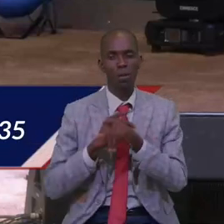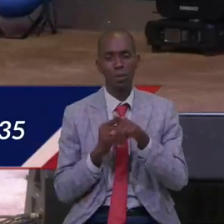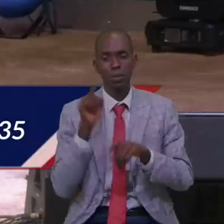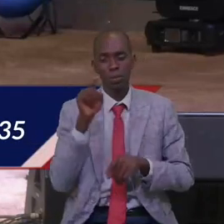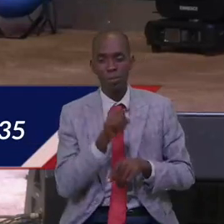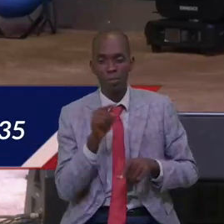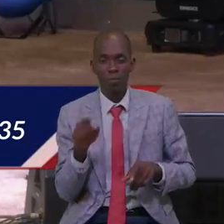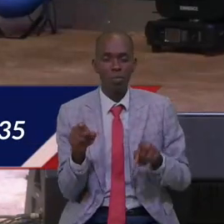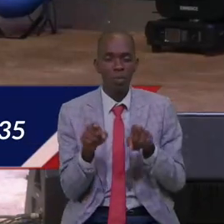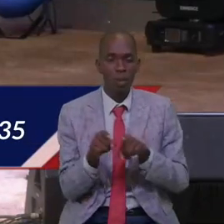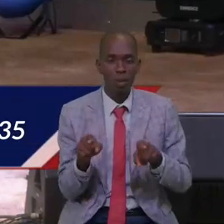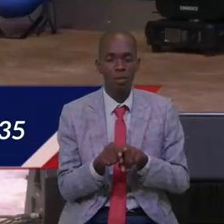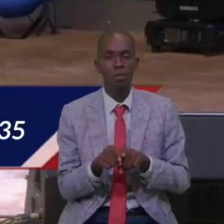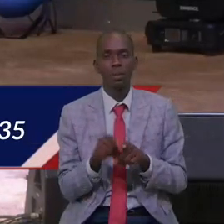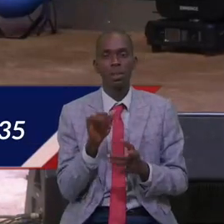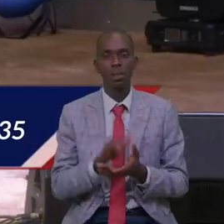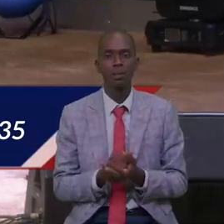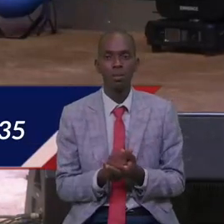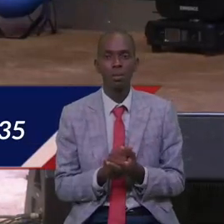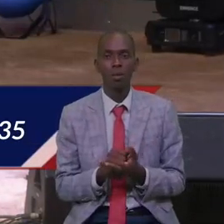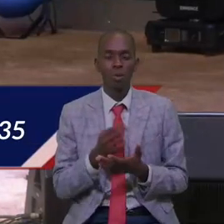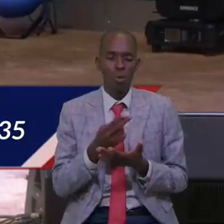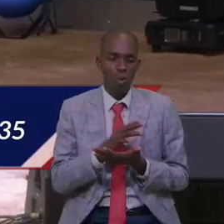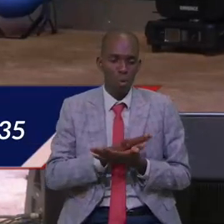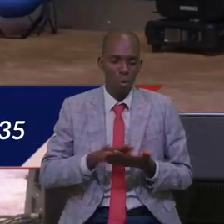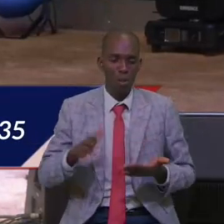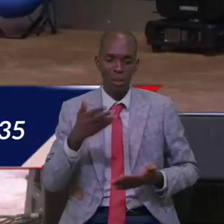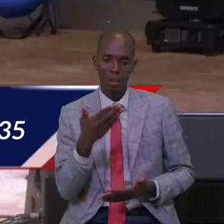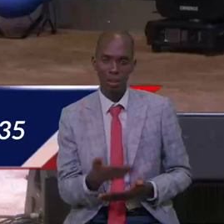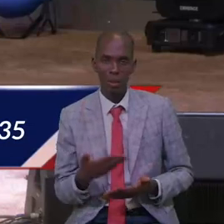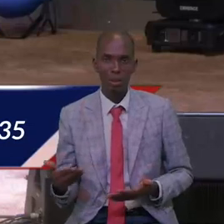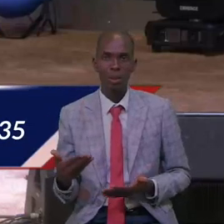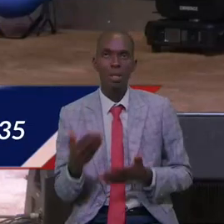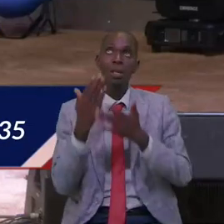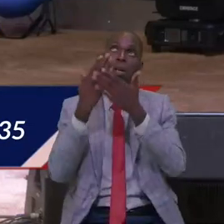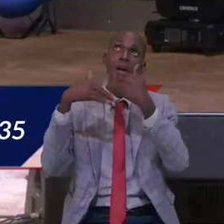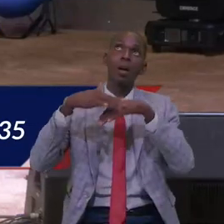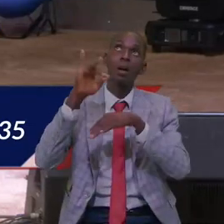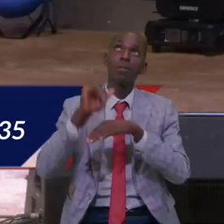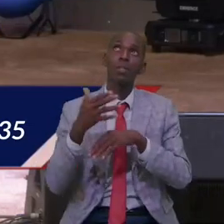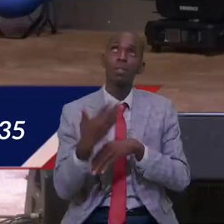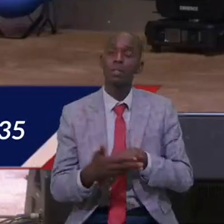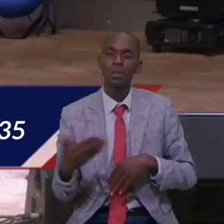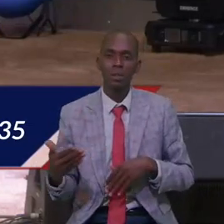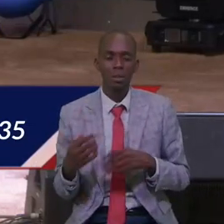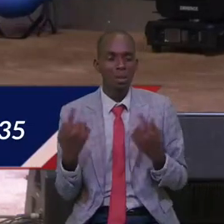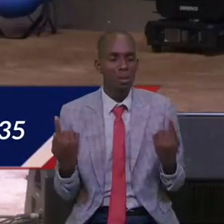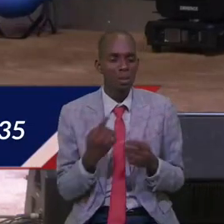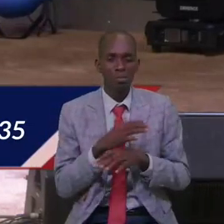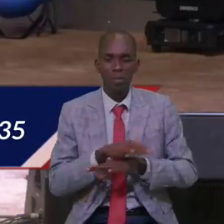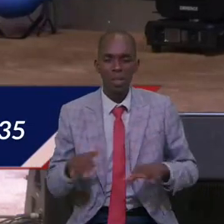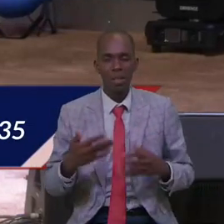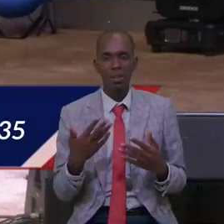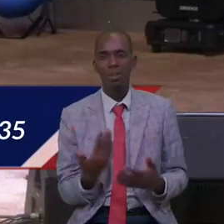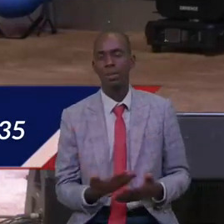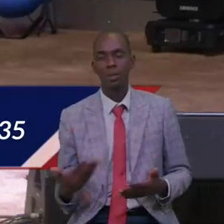pourquoi le Saint enfant, la chose qui vient du ciel, l'enfant